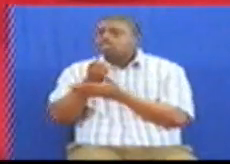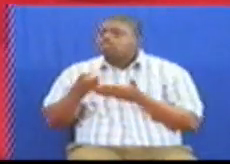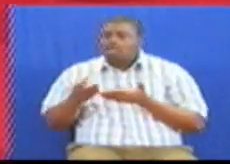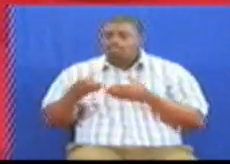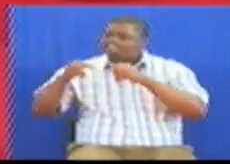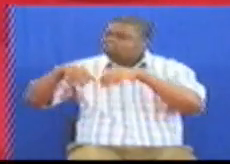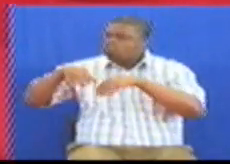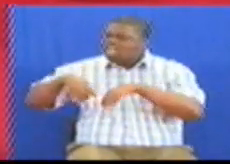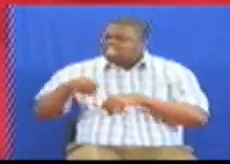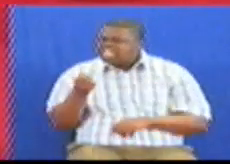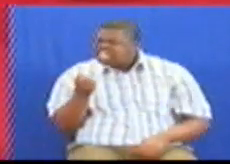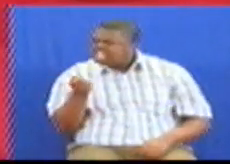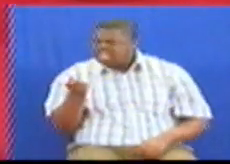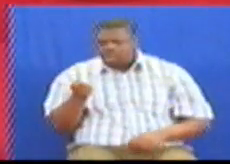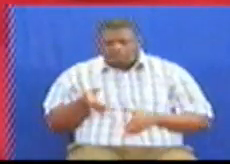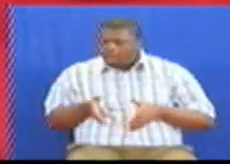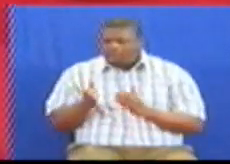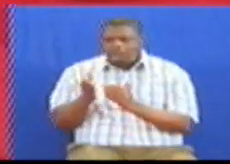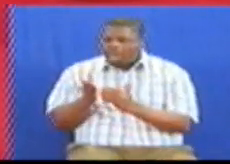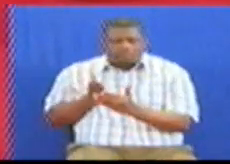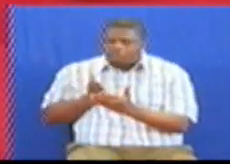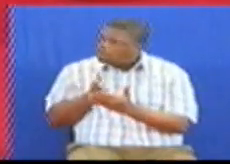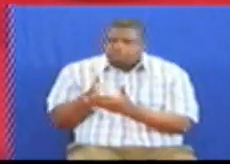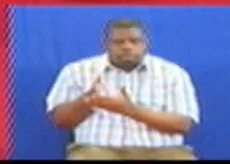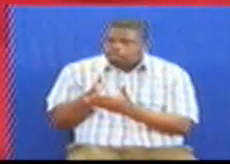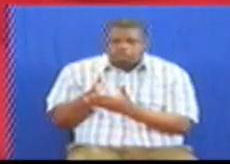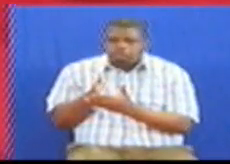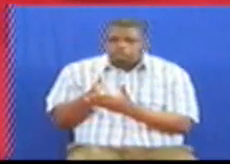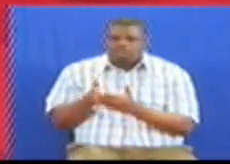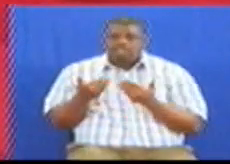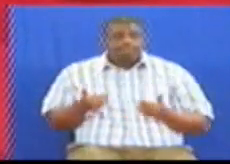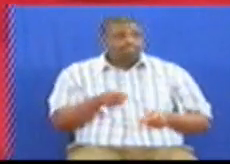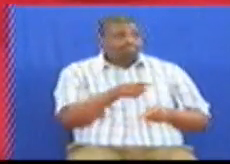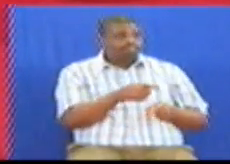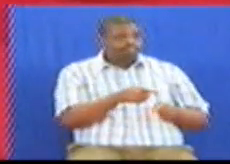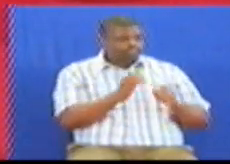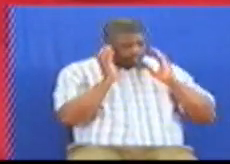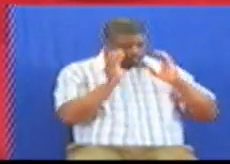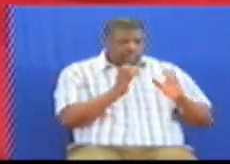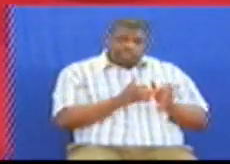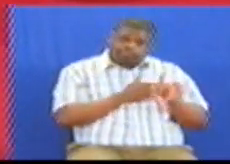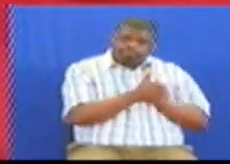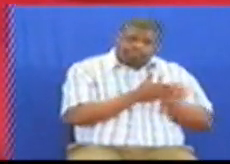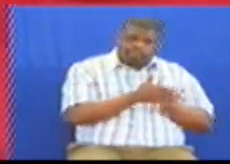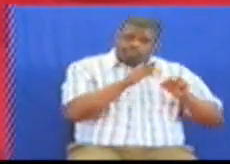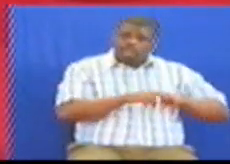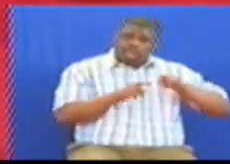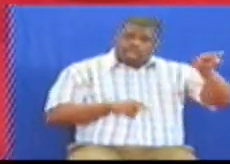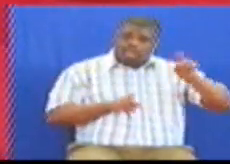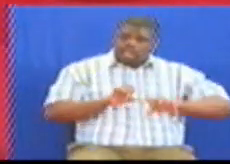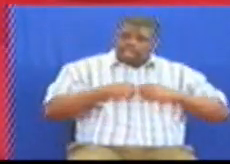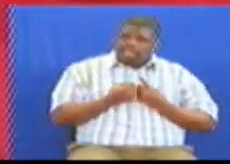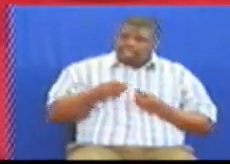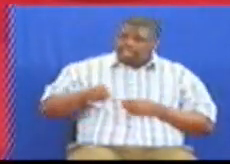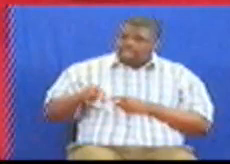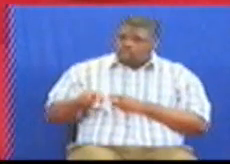haipitiki. Mheshimiwa naibu spika, sisi tunaambia tumekaa mabondeni. Lakini je, kile kituo cha mwendo kasi pale nacho kimekaa mabondeni? Lakini je, wale walio sanifu